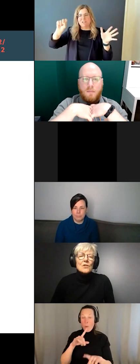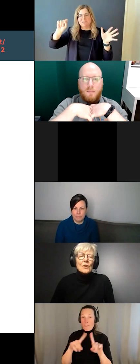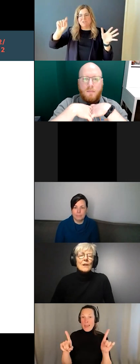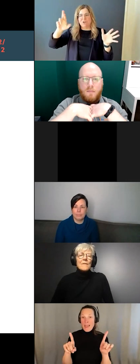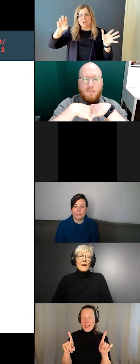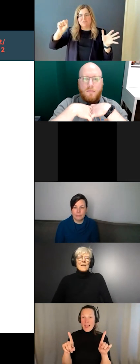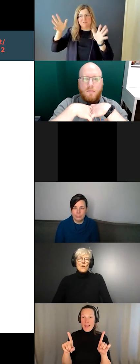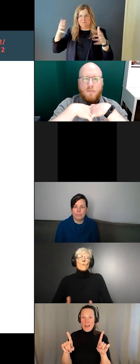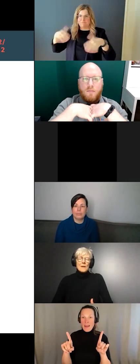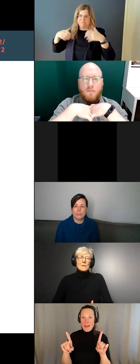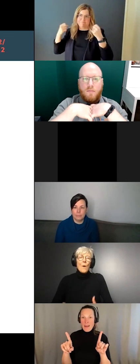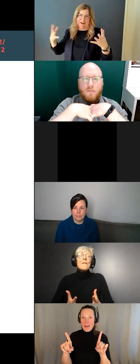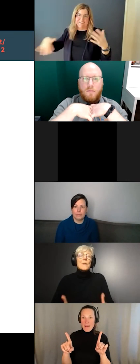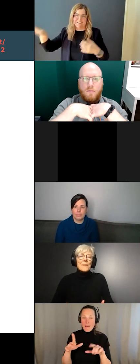gens.